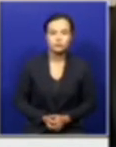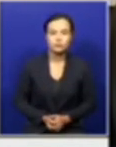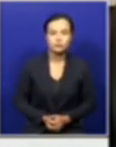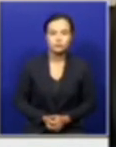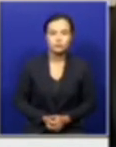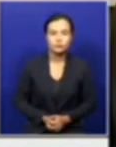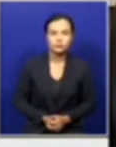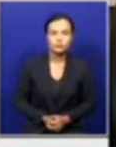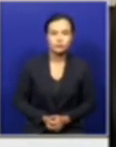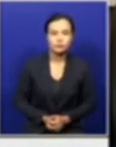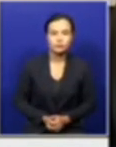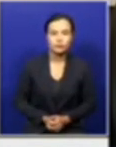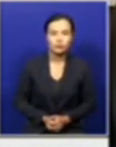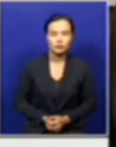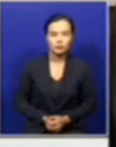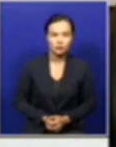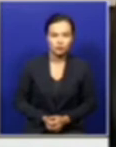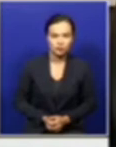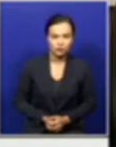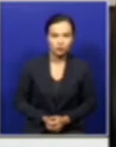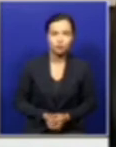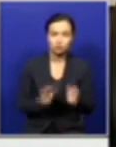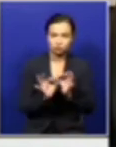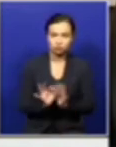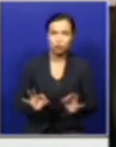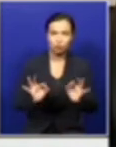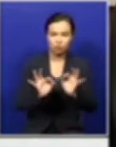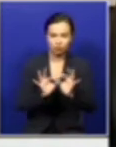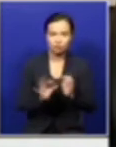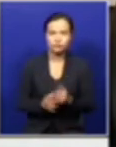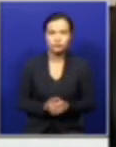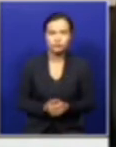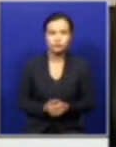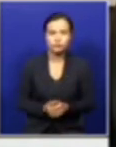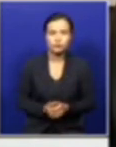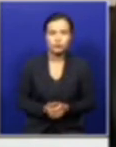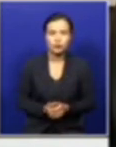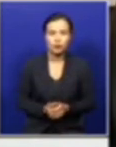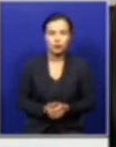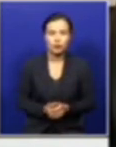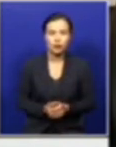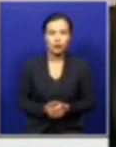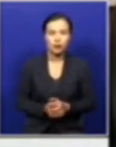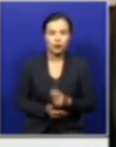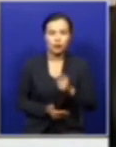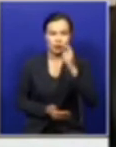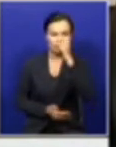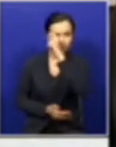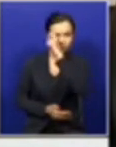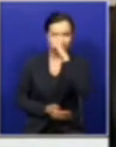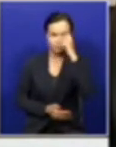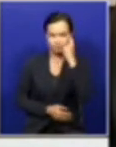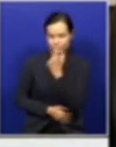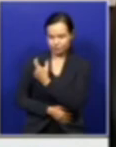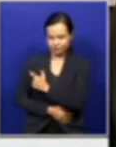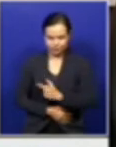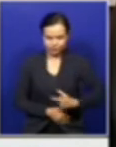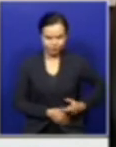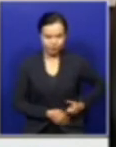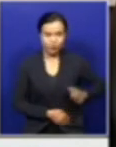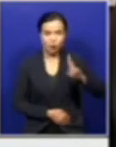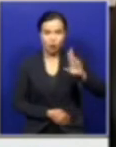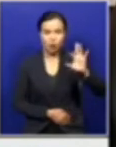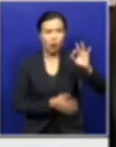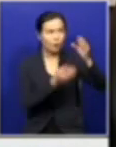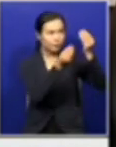ท่านครับสำคัญที่สุดนะครับควรนำพระราชดำรัสในหลวงรัชกาลที่9ที่พระองค์ท่านทรงแนะนำเรื่องเศรษฐกิ